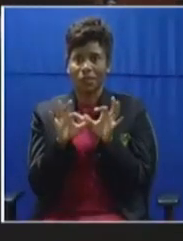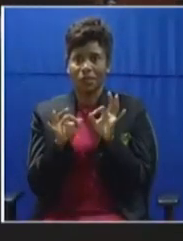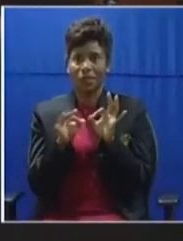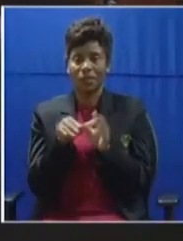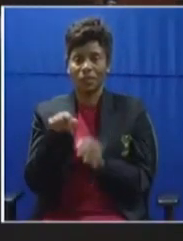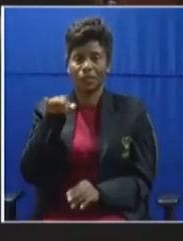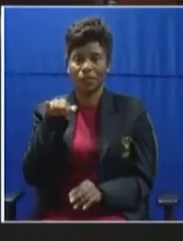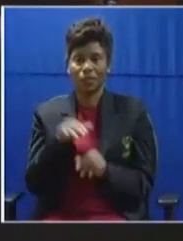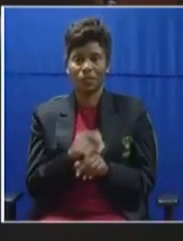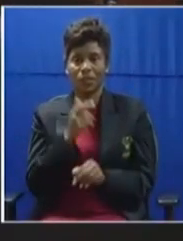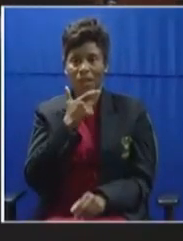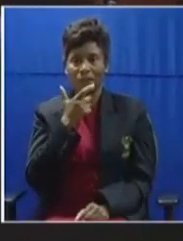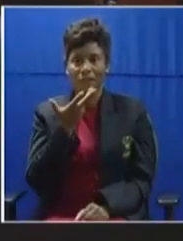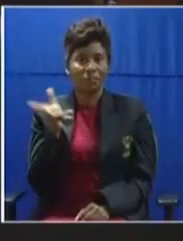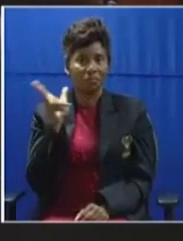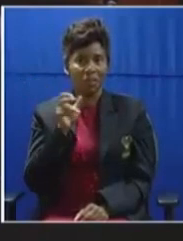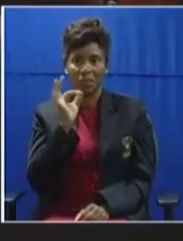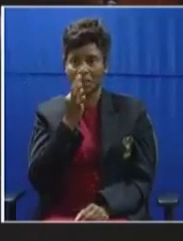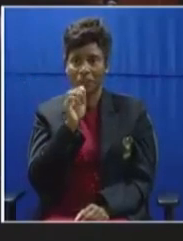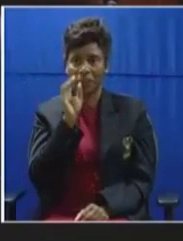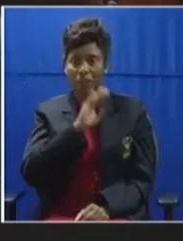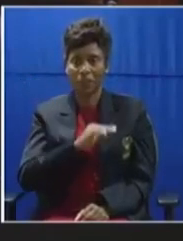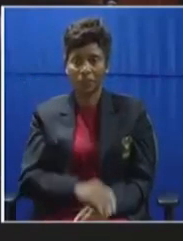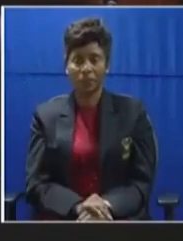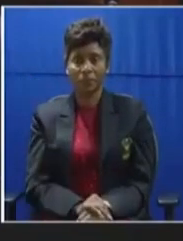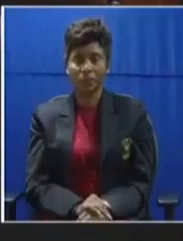take your seat. Vote EFF.